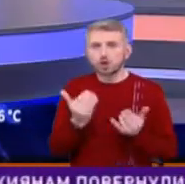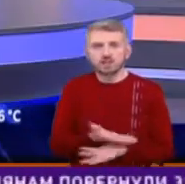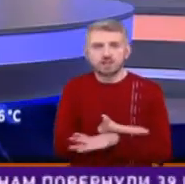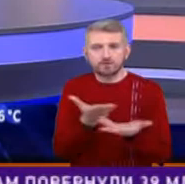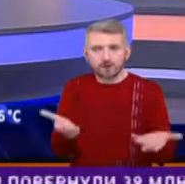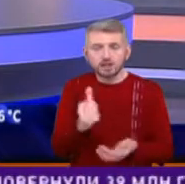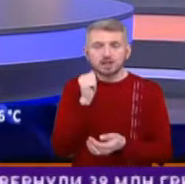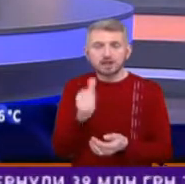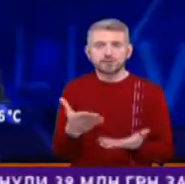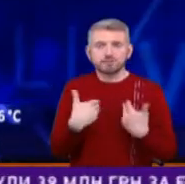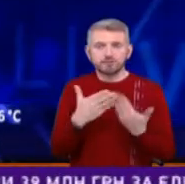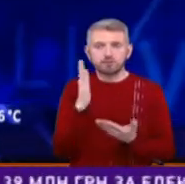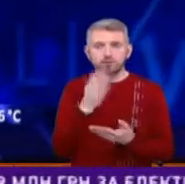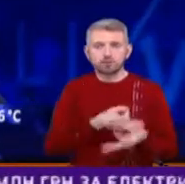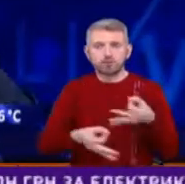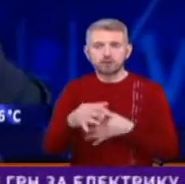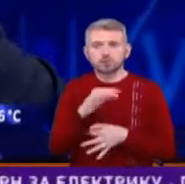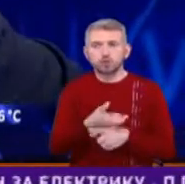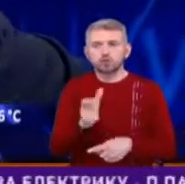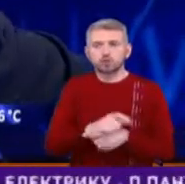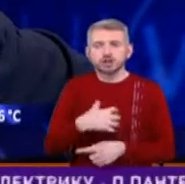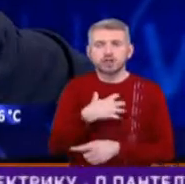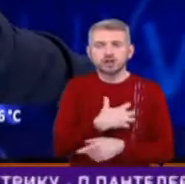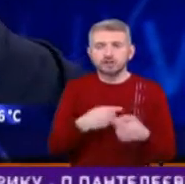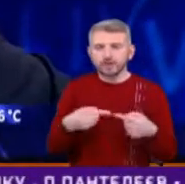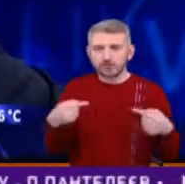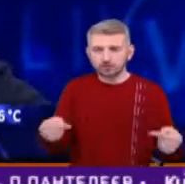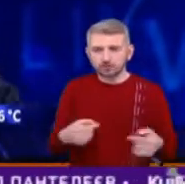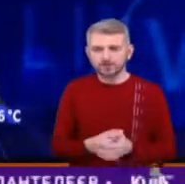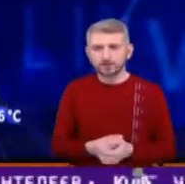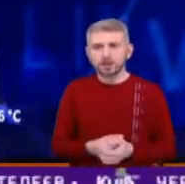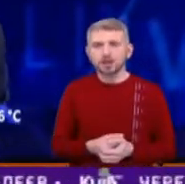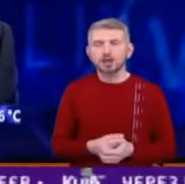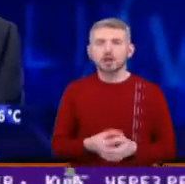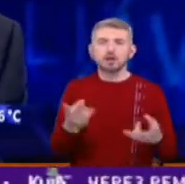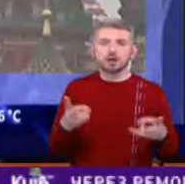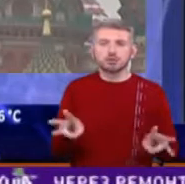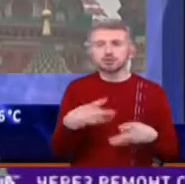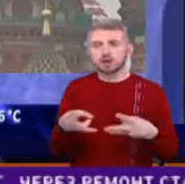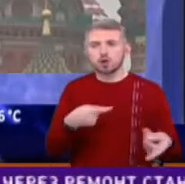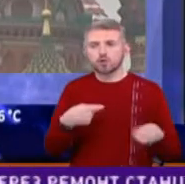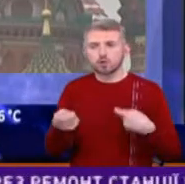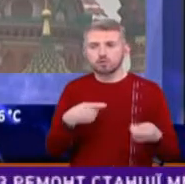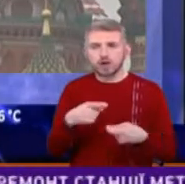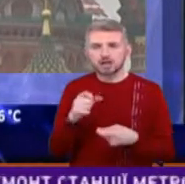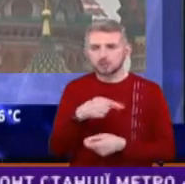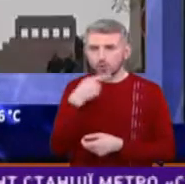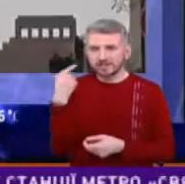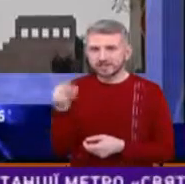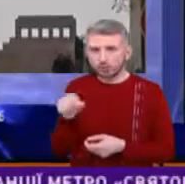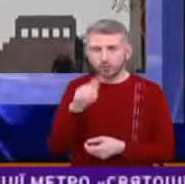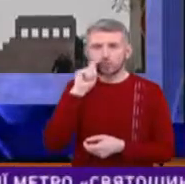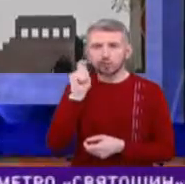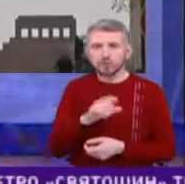А завтра ми з вами будемо говорити про дуже важливі речі. Чи варто торгувати з агресором?